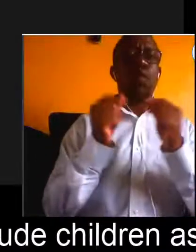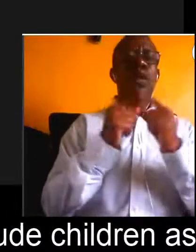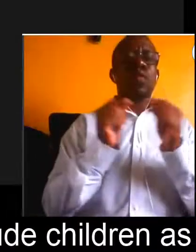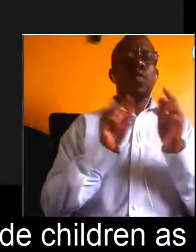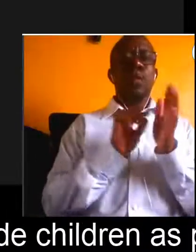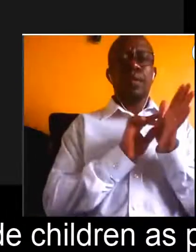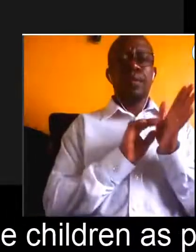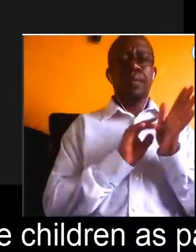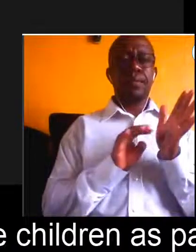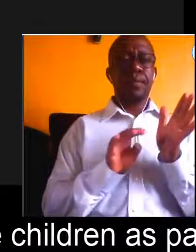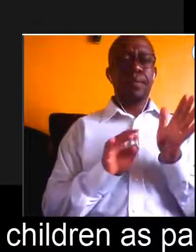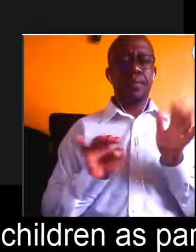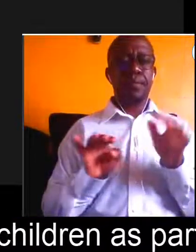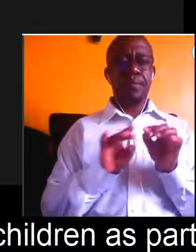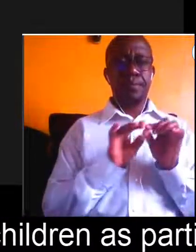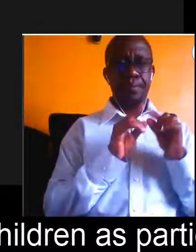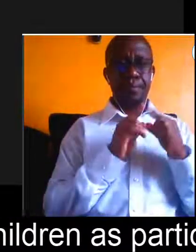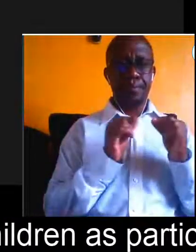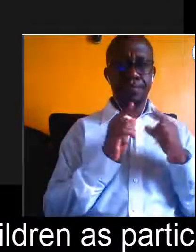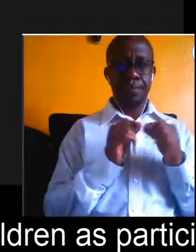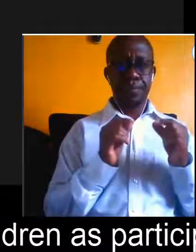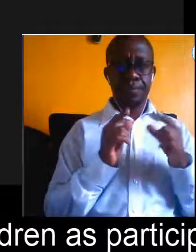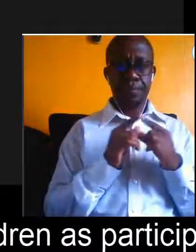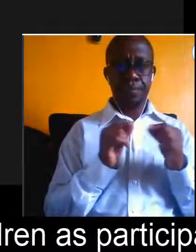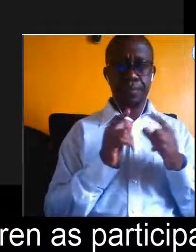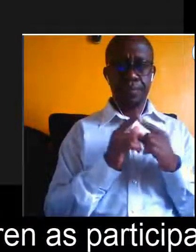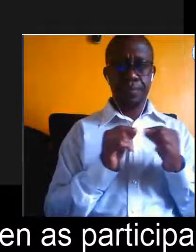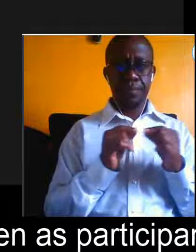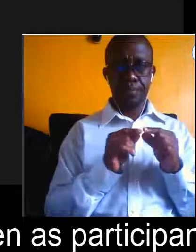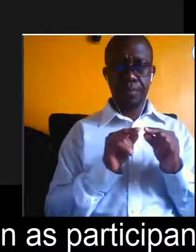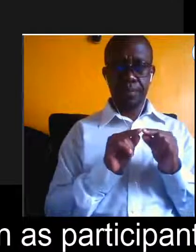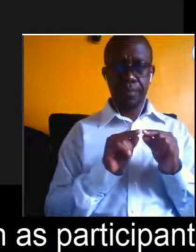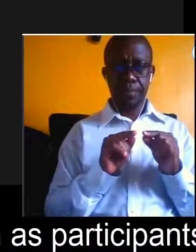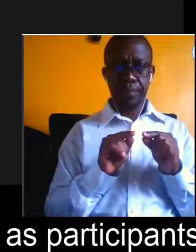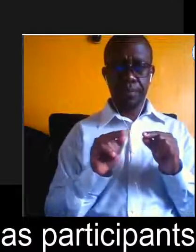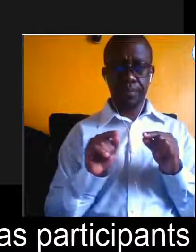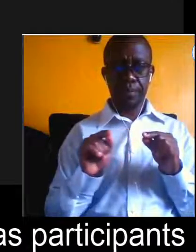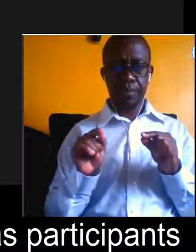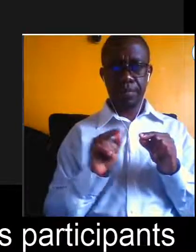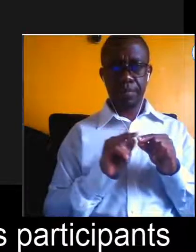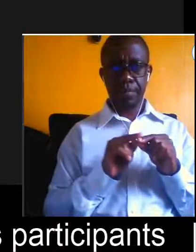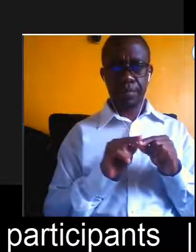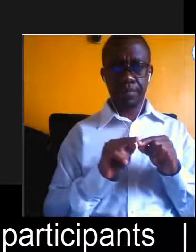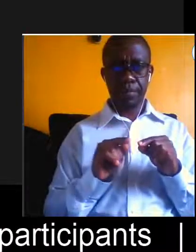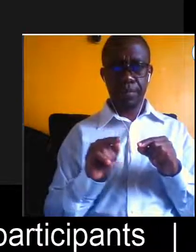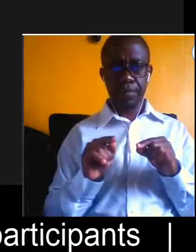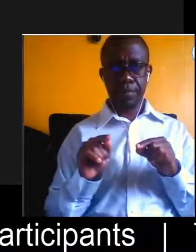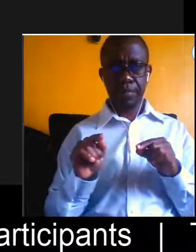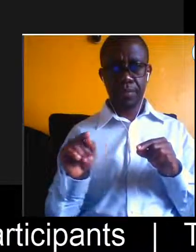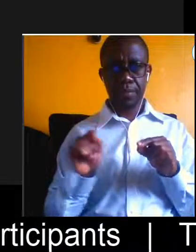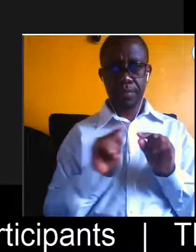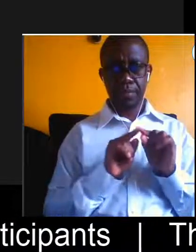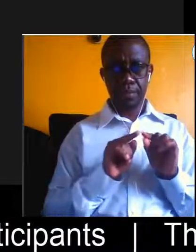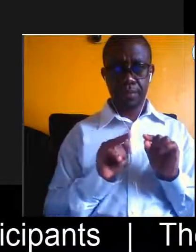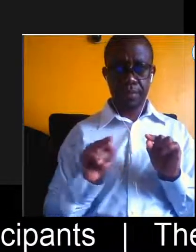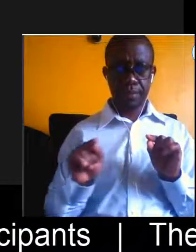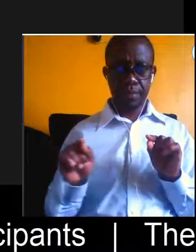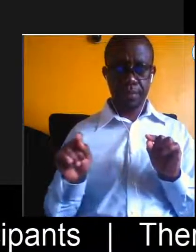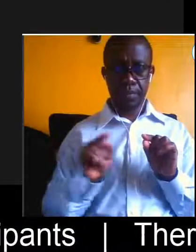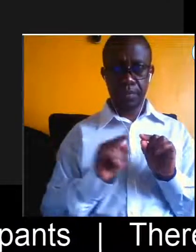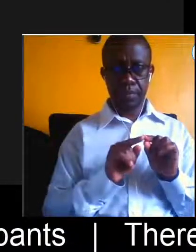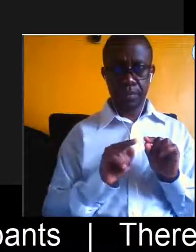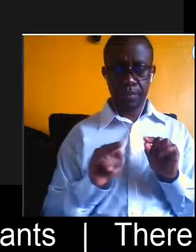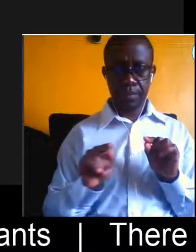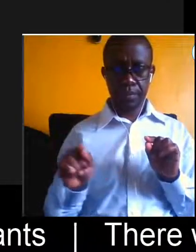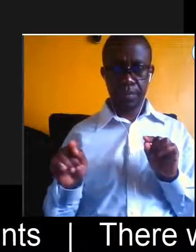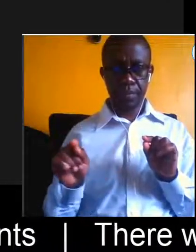cause de la crise sociopolitique, dans le crise politique au niveau national, des agréments dans un grand nombre de finances.